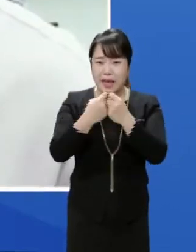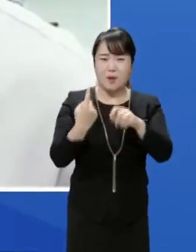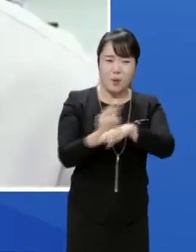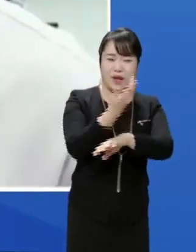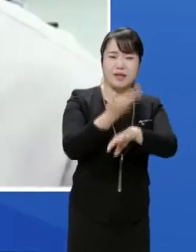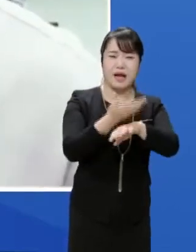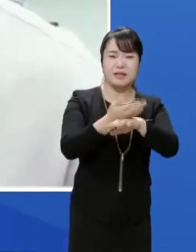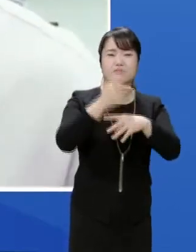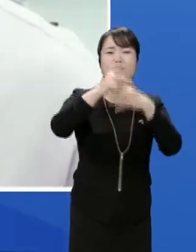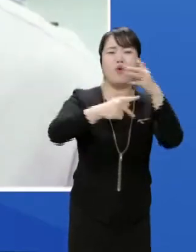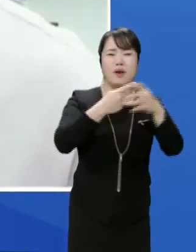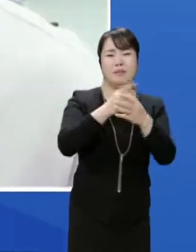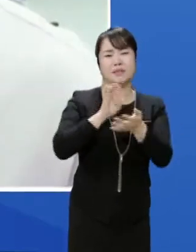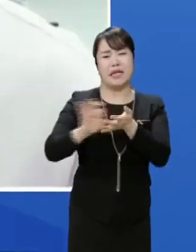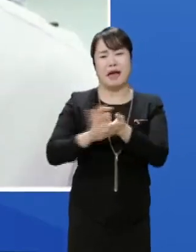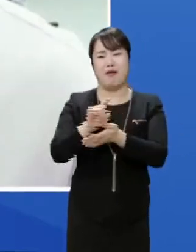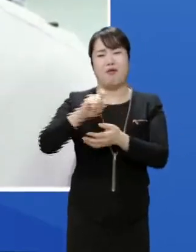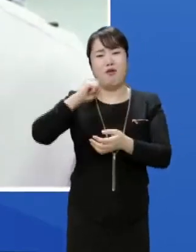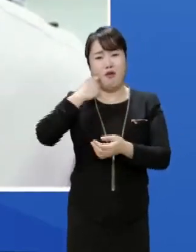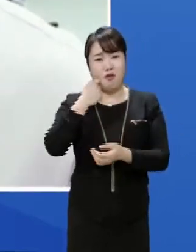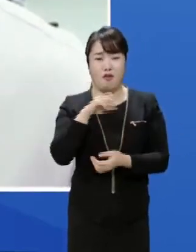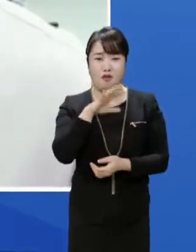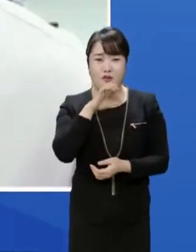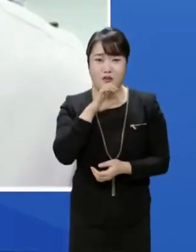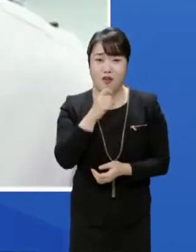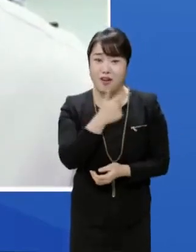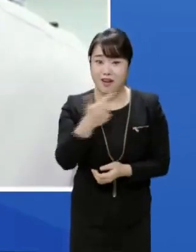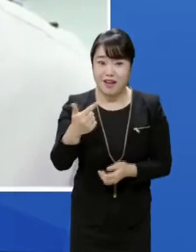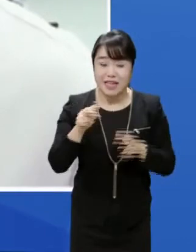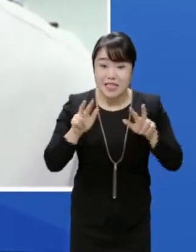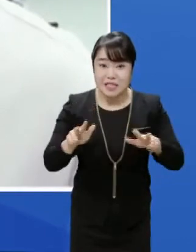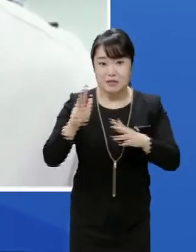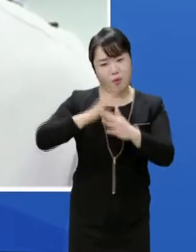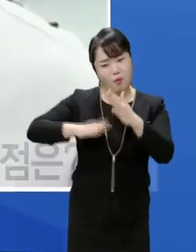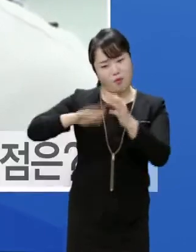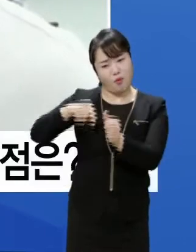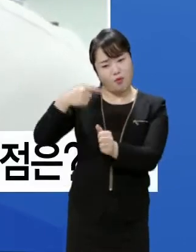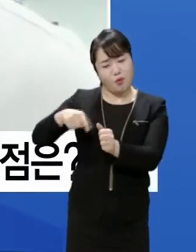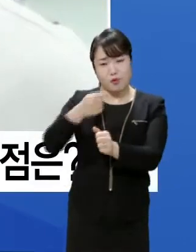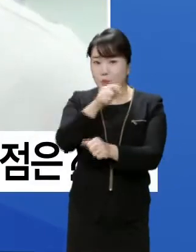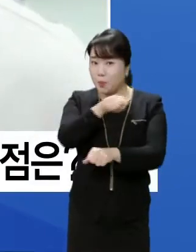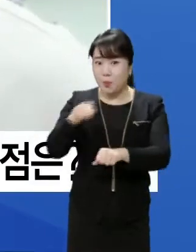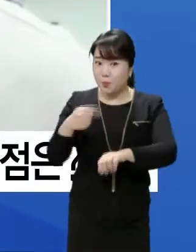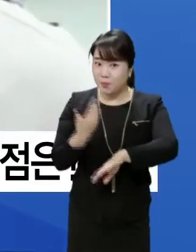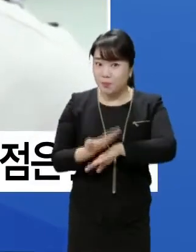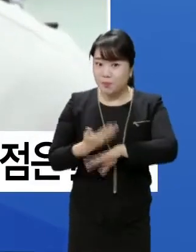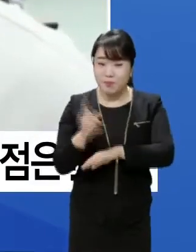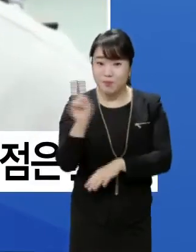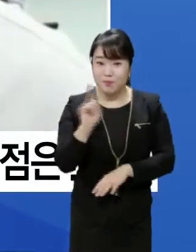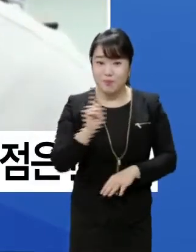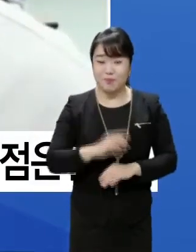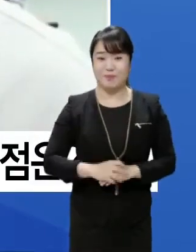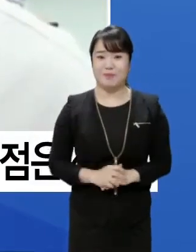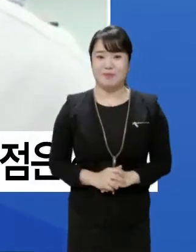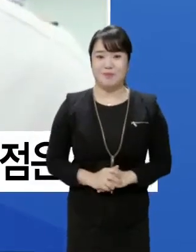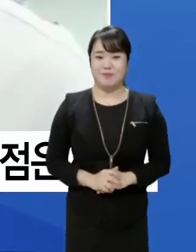사용해 와서 선생님들도 좀 민원이 많았었는데 이번 공교육이 개발한 이 플랫폼과 좀 차별화가 돼 있지 않을까 싶어요.